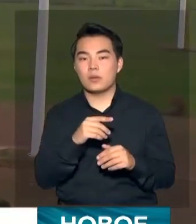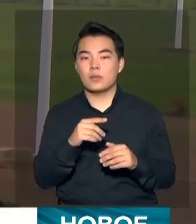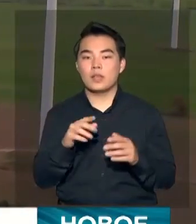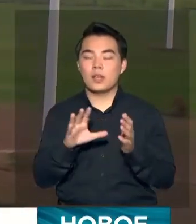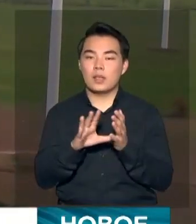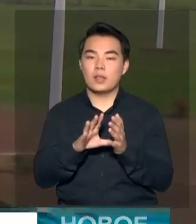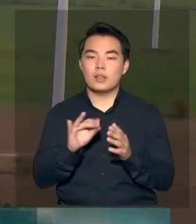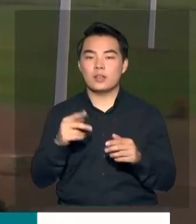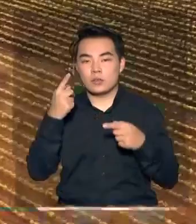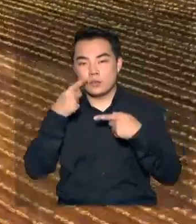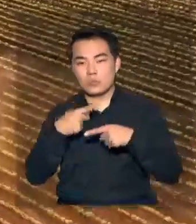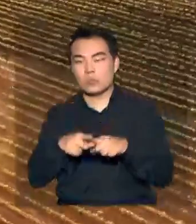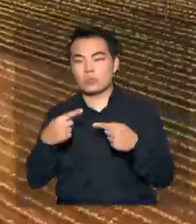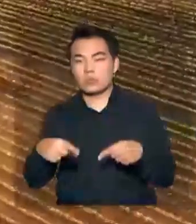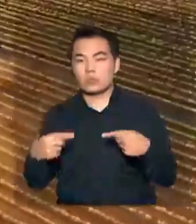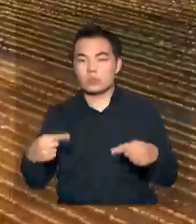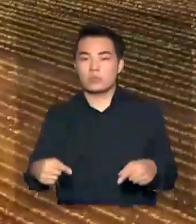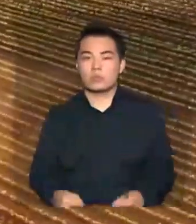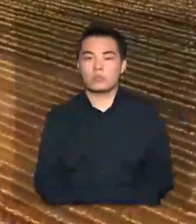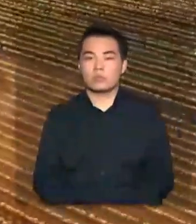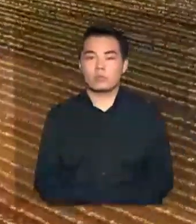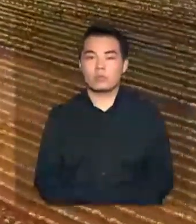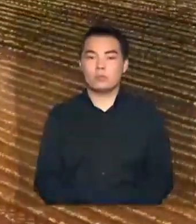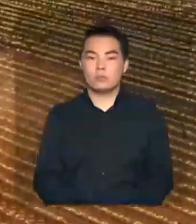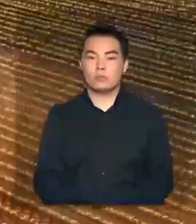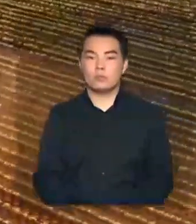Бутагос Айджанова, Наурыз Базаров, «Новое время».